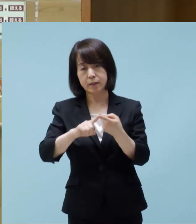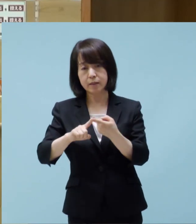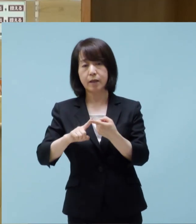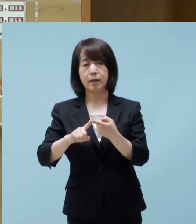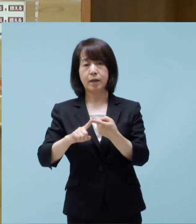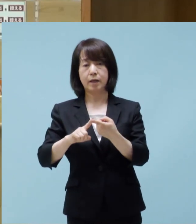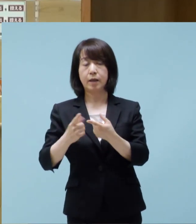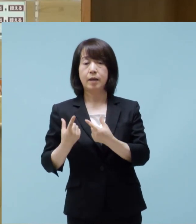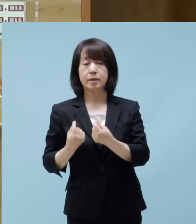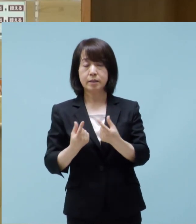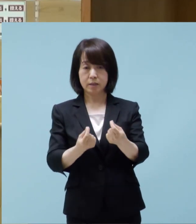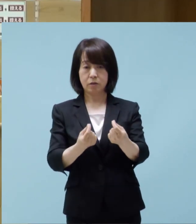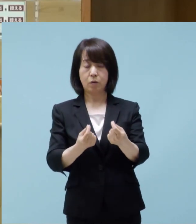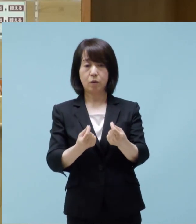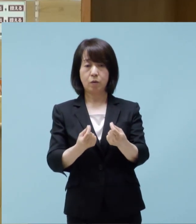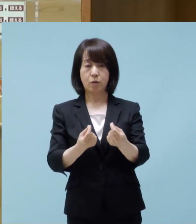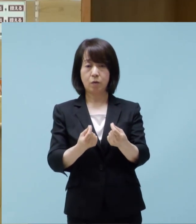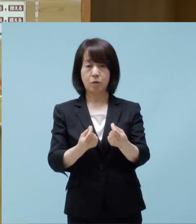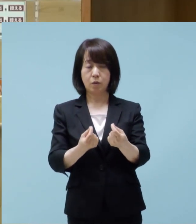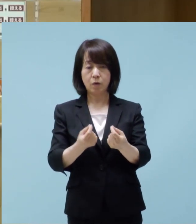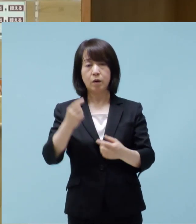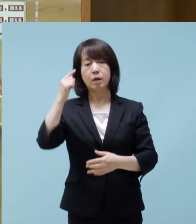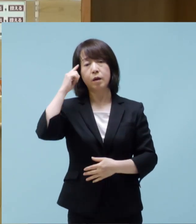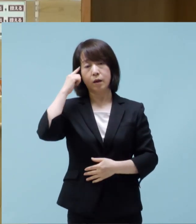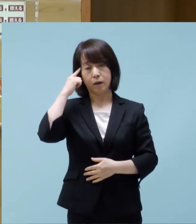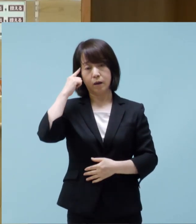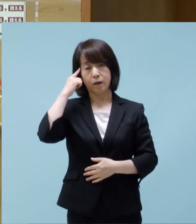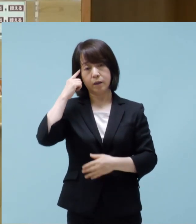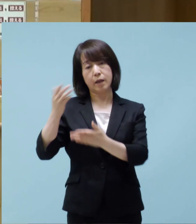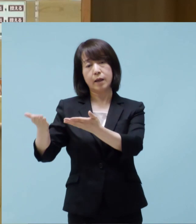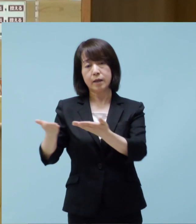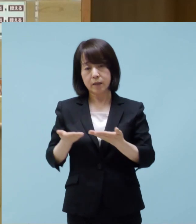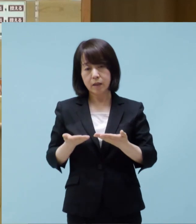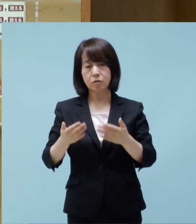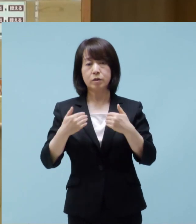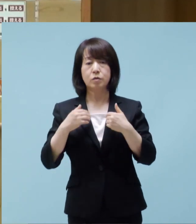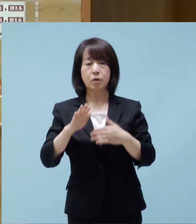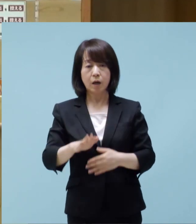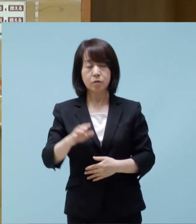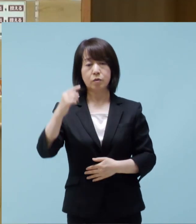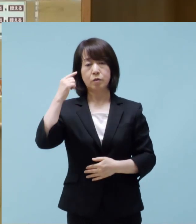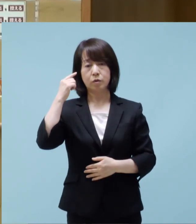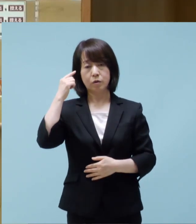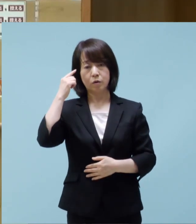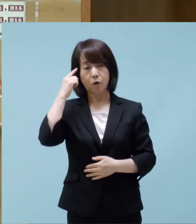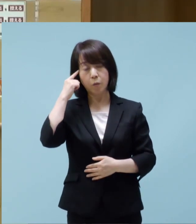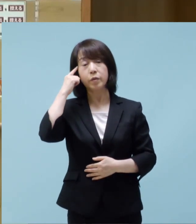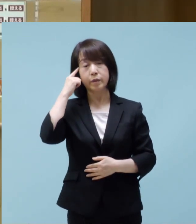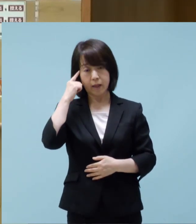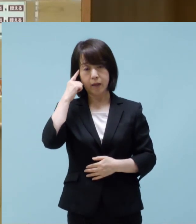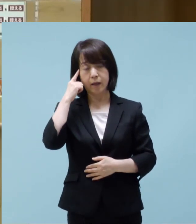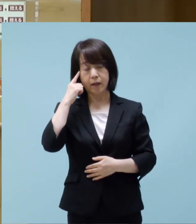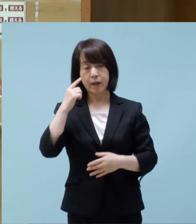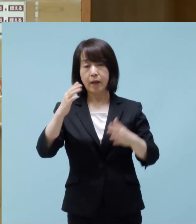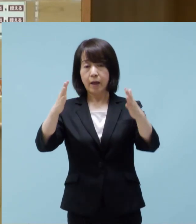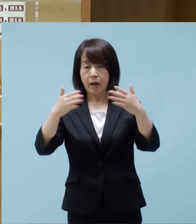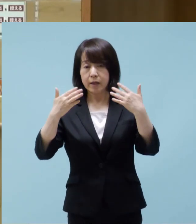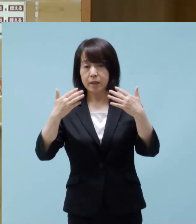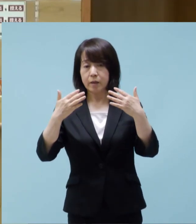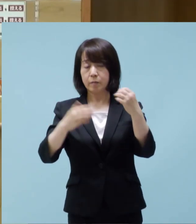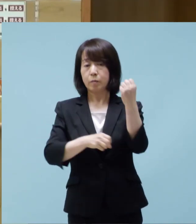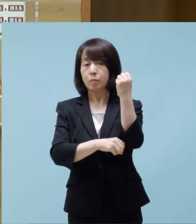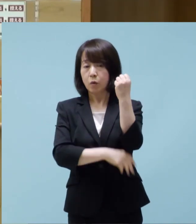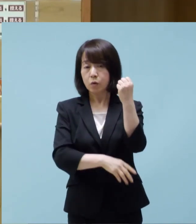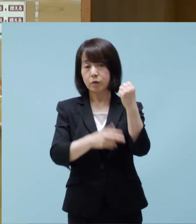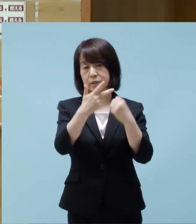こは考えていただく必要があるだろうという思いから、秋元市長と連名でですね、これ